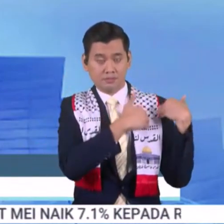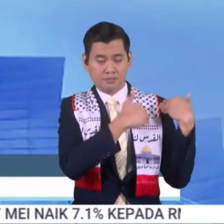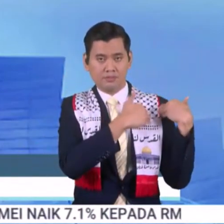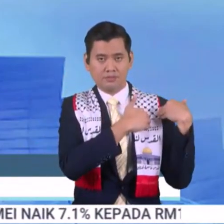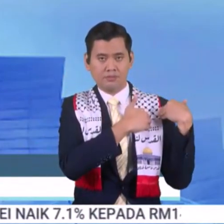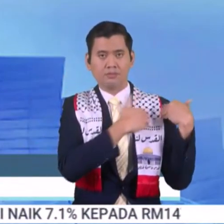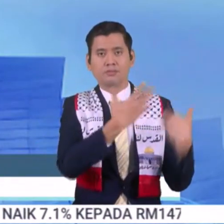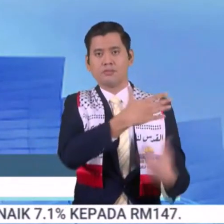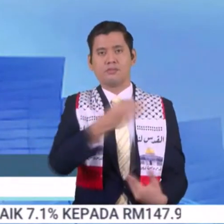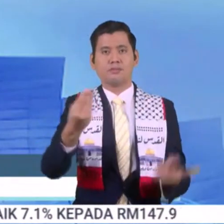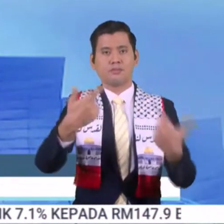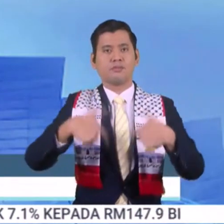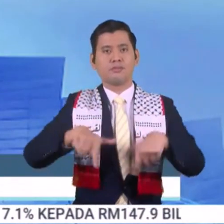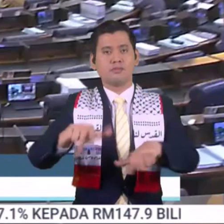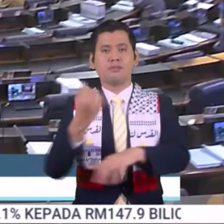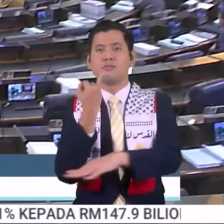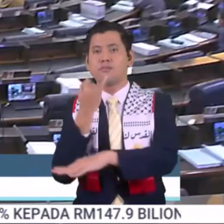janjinya.